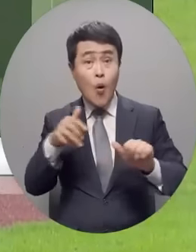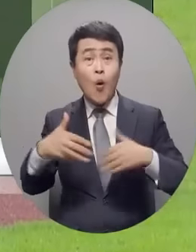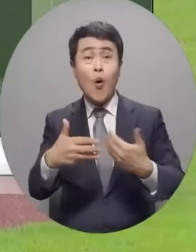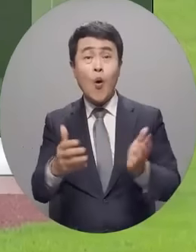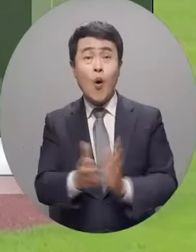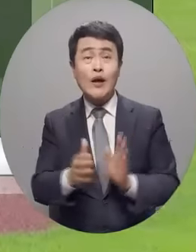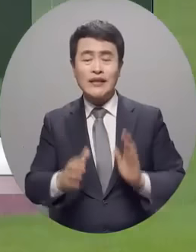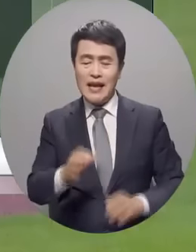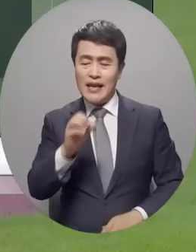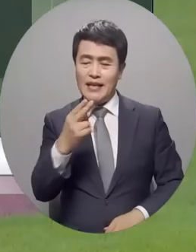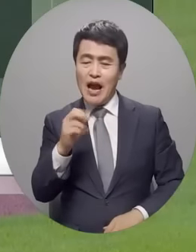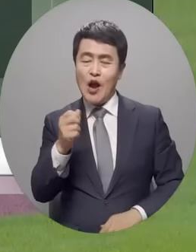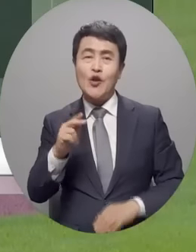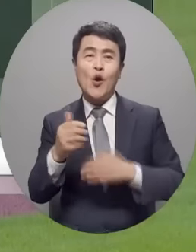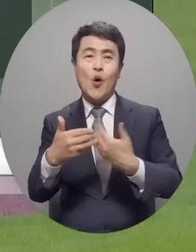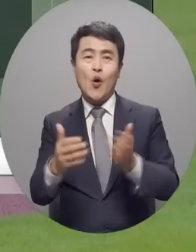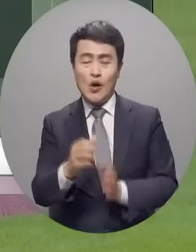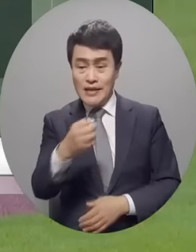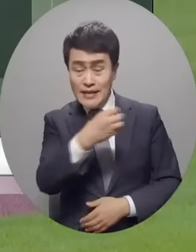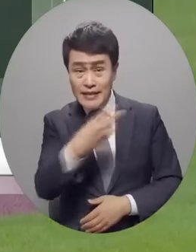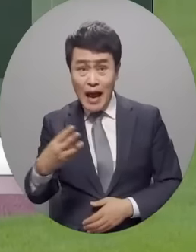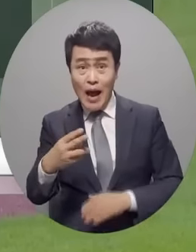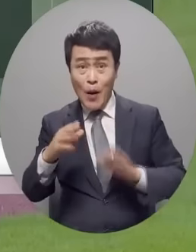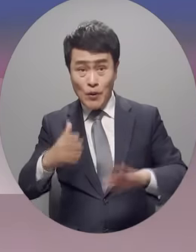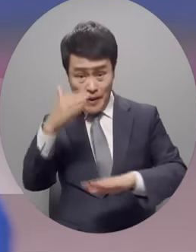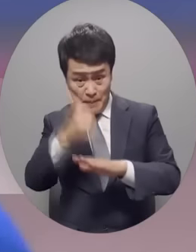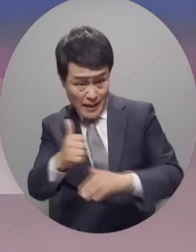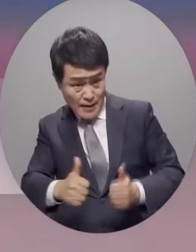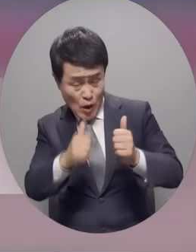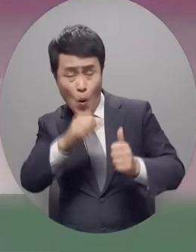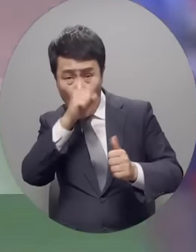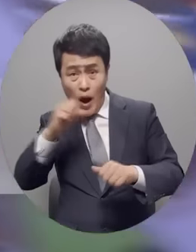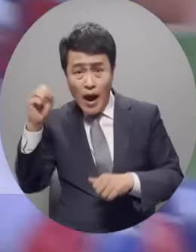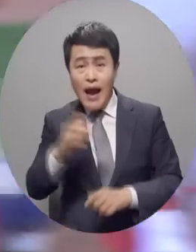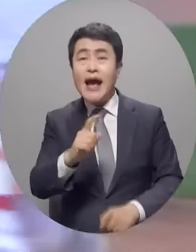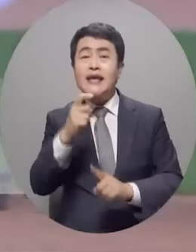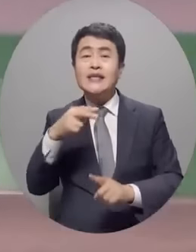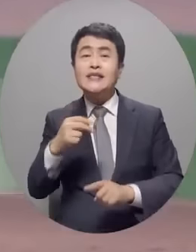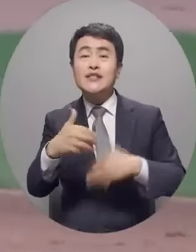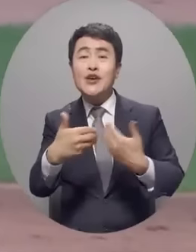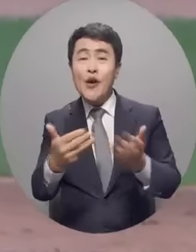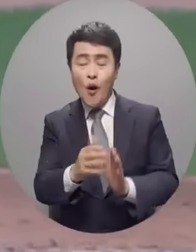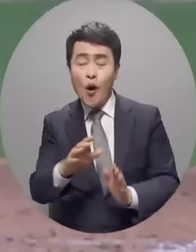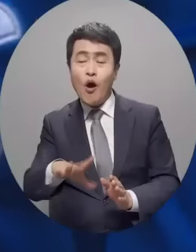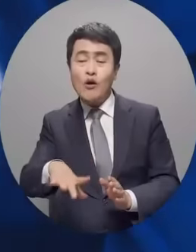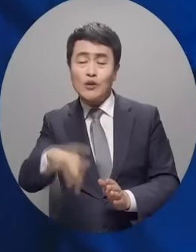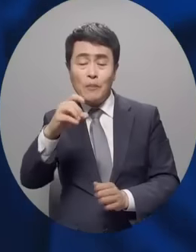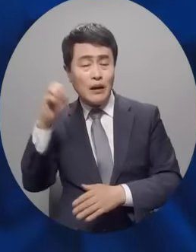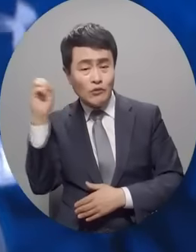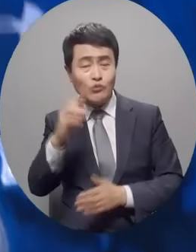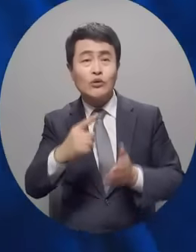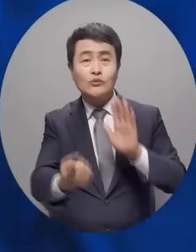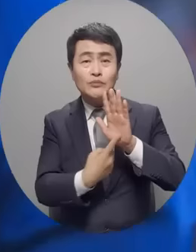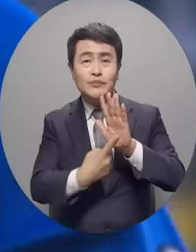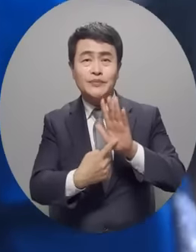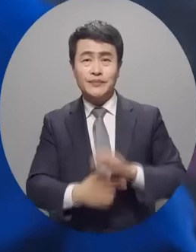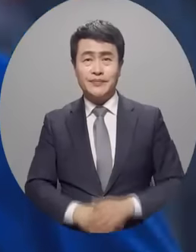에이스 양현종을, 삼성은 올 시즌 맞대결에서 호투한 이승현을 각각 선발로 예고했습니다. MBC